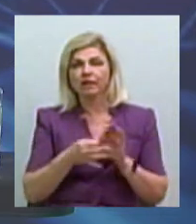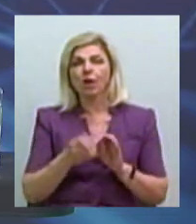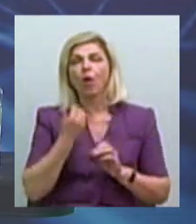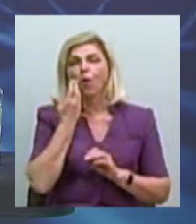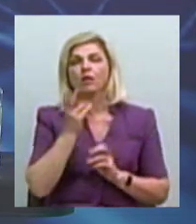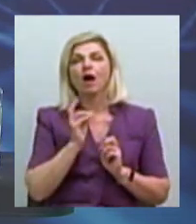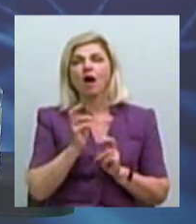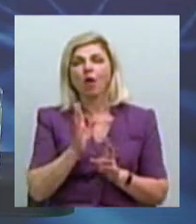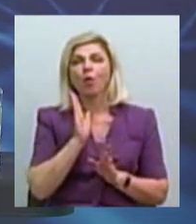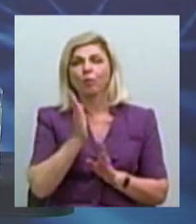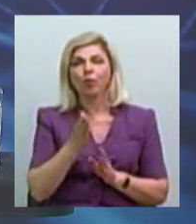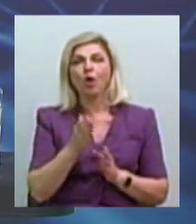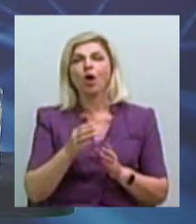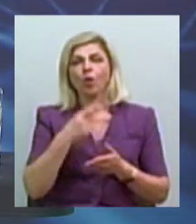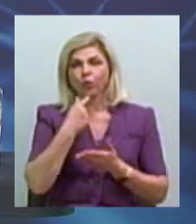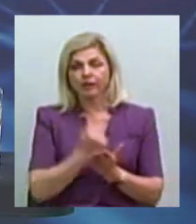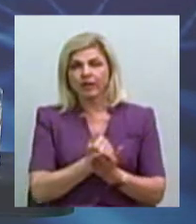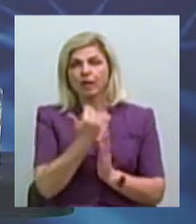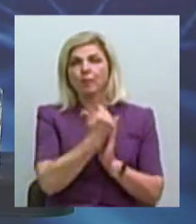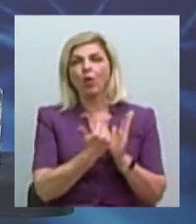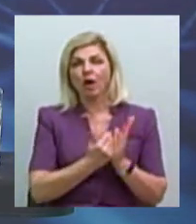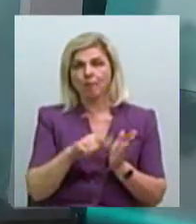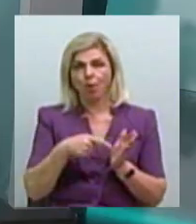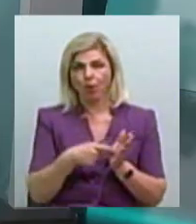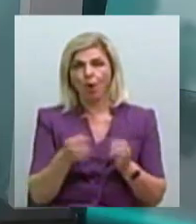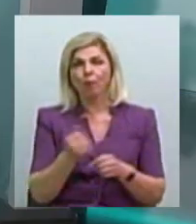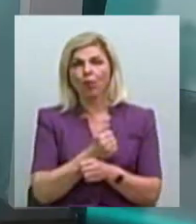бути запроваджена міська програма боротьби з наркотиками?